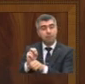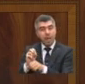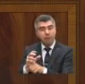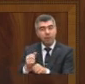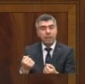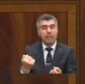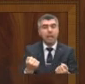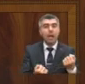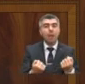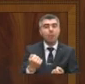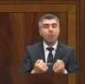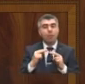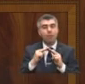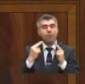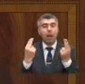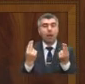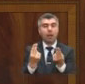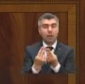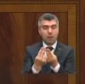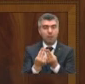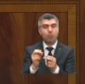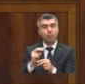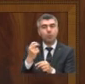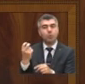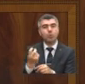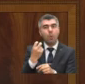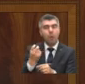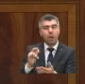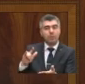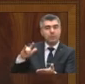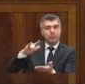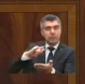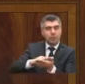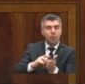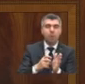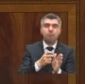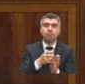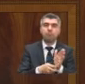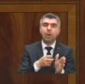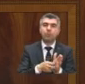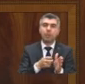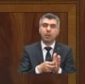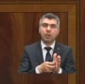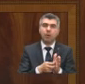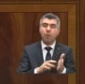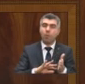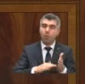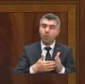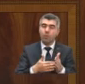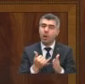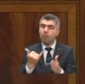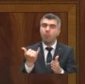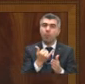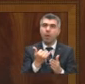أو النقل الدولي أو الداخلي أو السياحي أو النقل الجوي وكذلك النقل السككي، بما يضمن الالتقائية